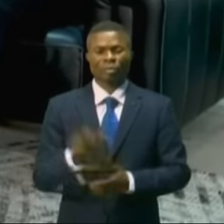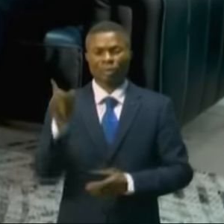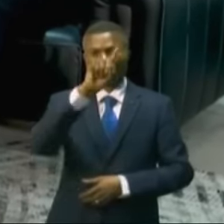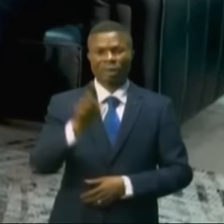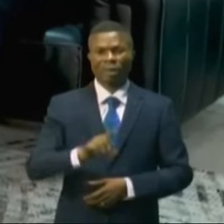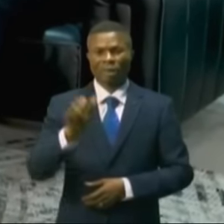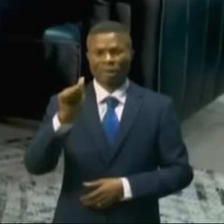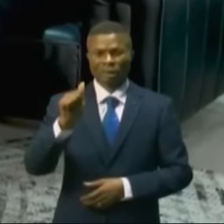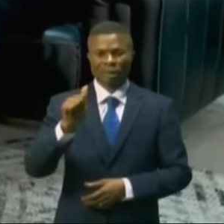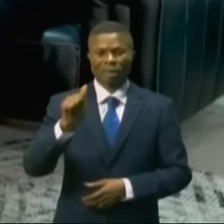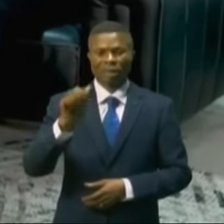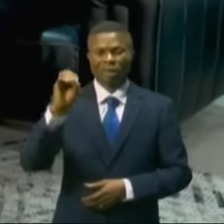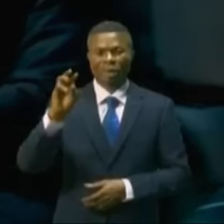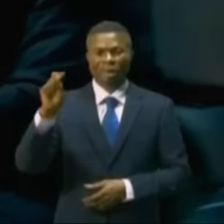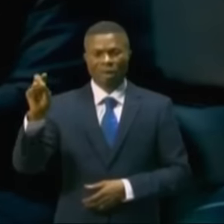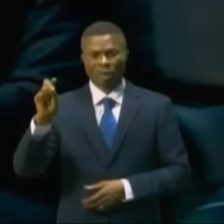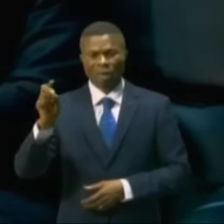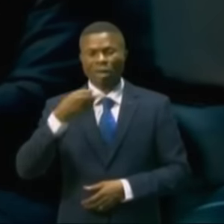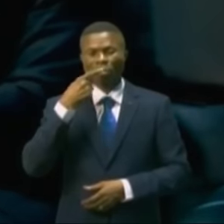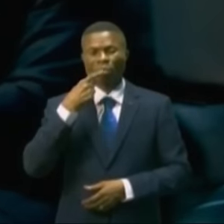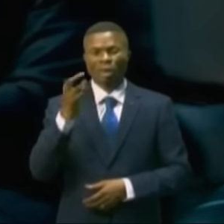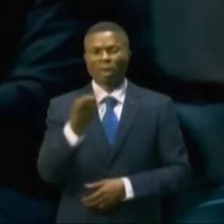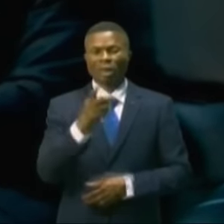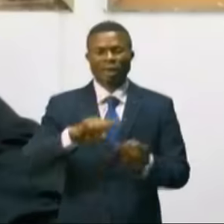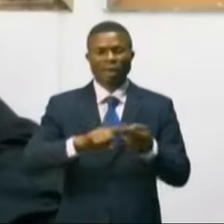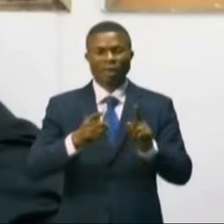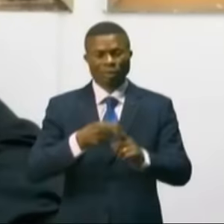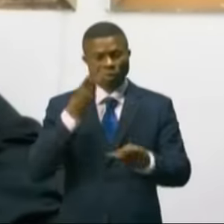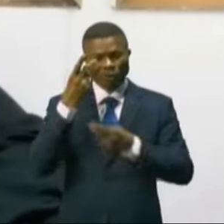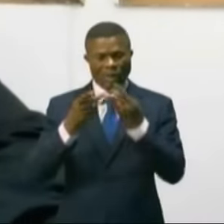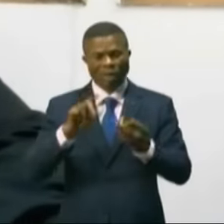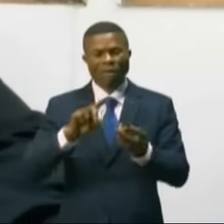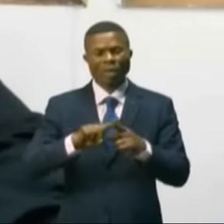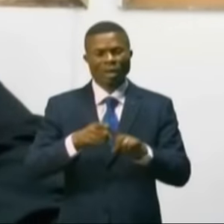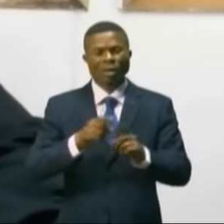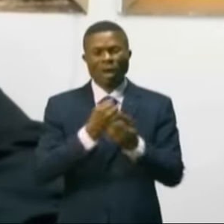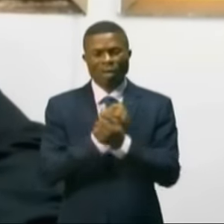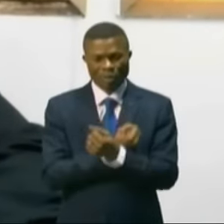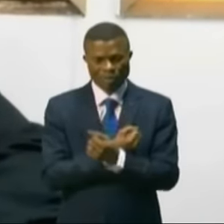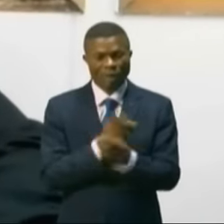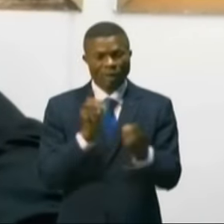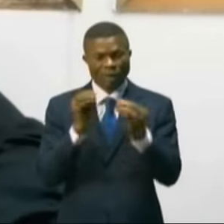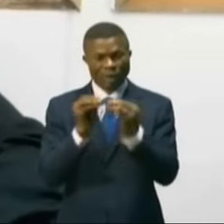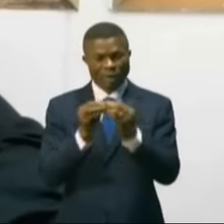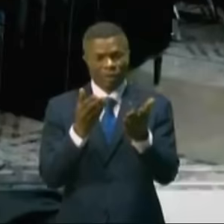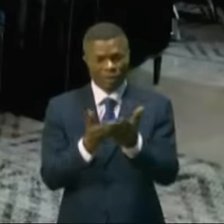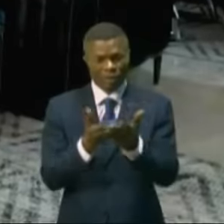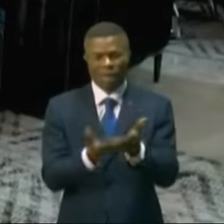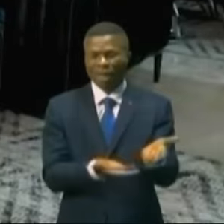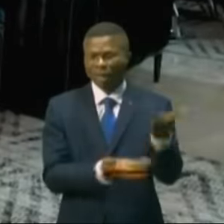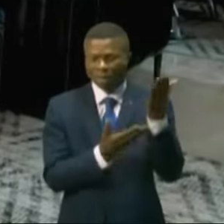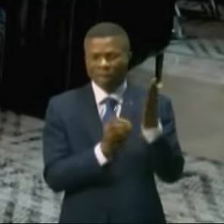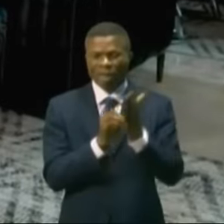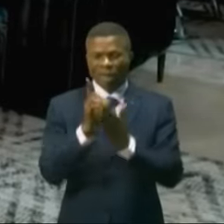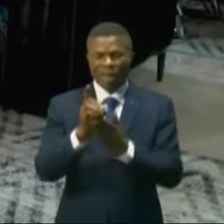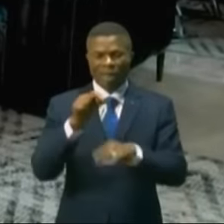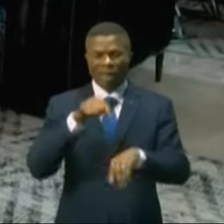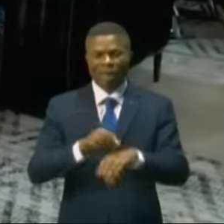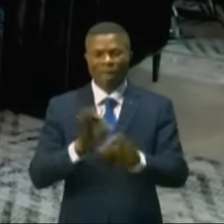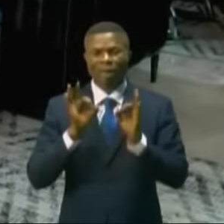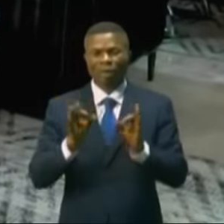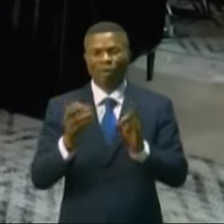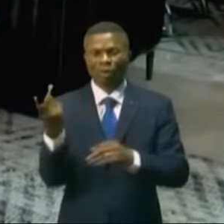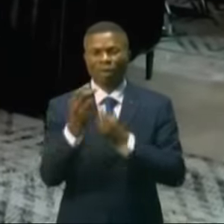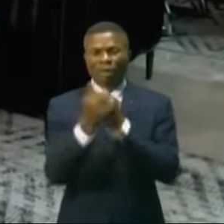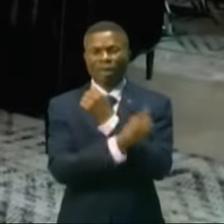Bin. Au-delà d'une couleur amicale des visites de courtoisie, cette rencontre est précurseur d'une nouvelle ère entre les deux